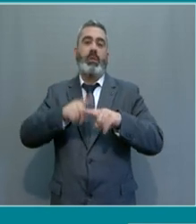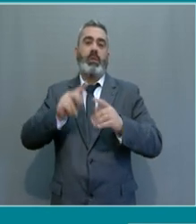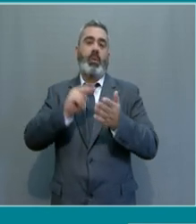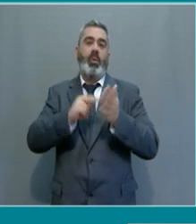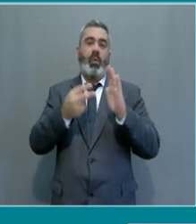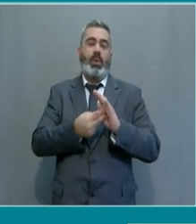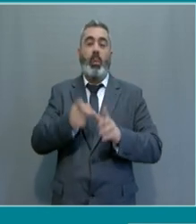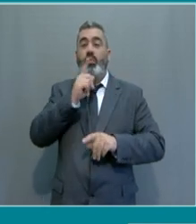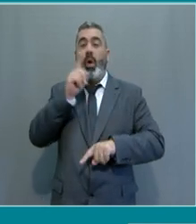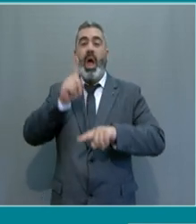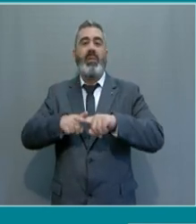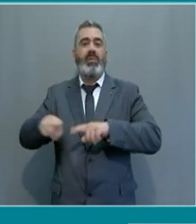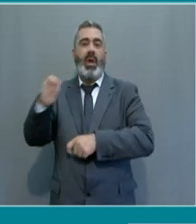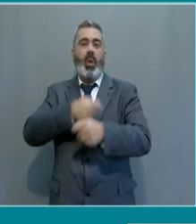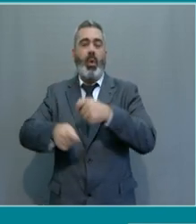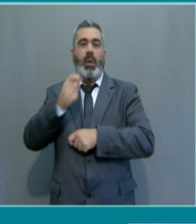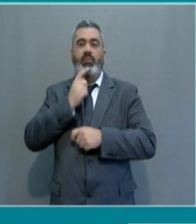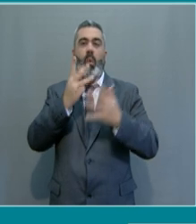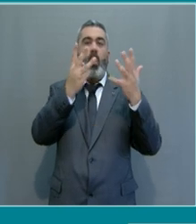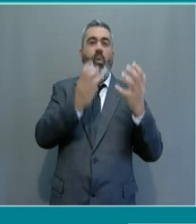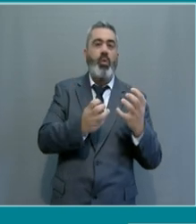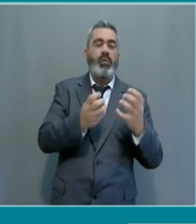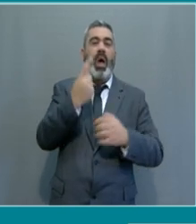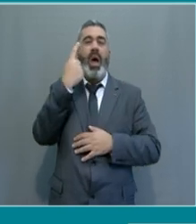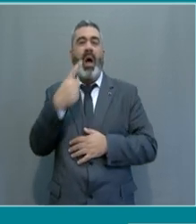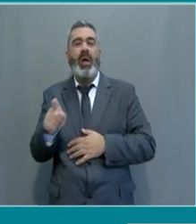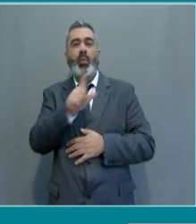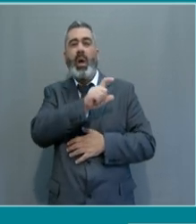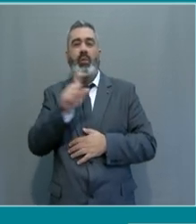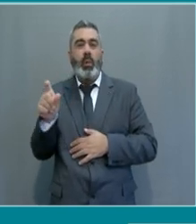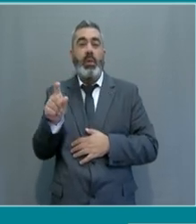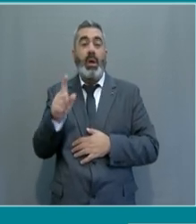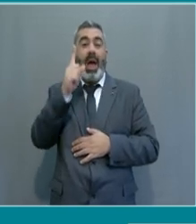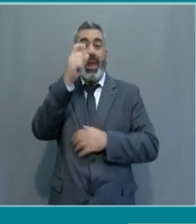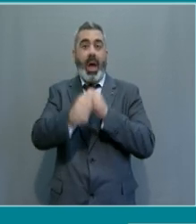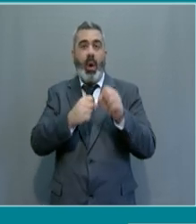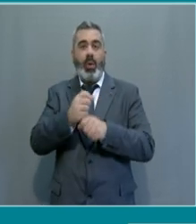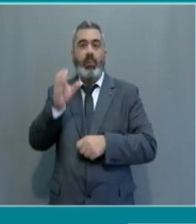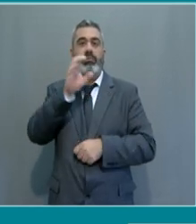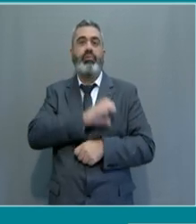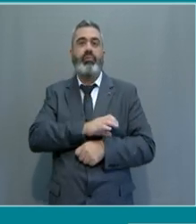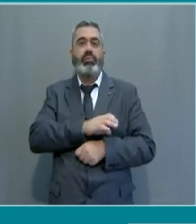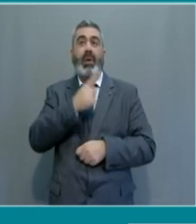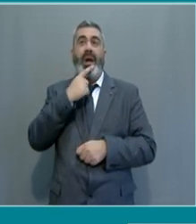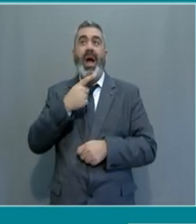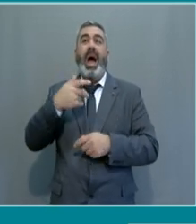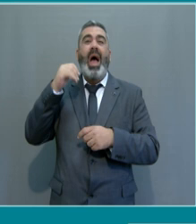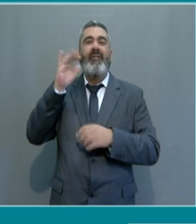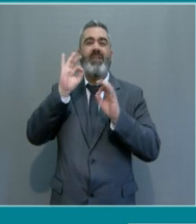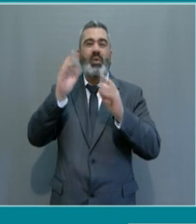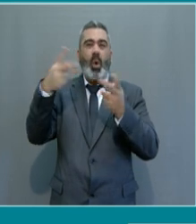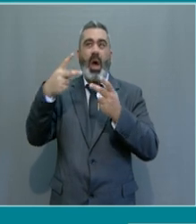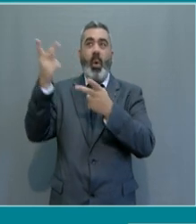την ενεργειακή αγορά γύρω στα 80 με 100 εκατομμύρια ευρώ το χρόνο, αποφυγή εισαγωγών φυσικού αερίου